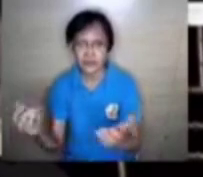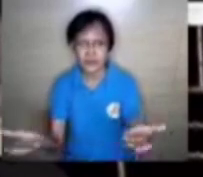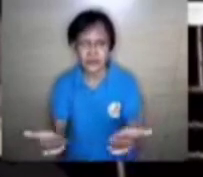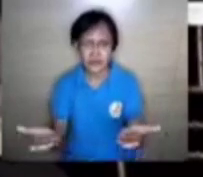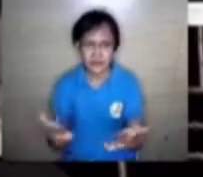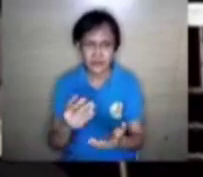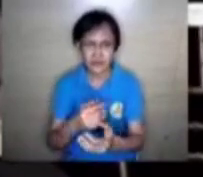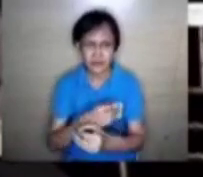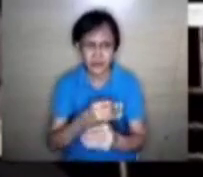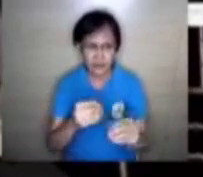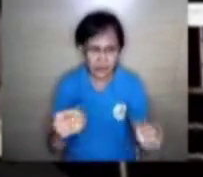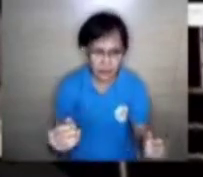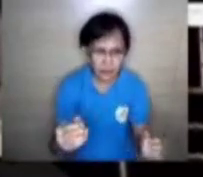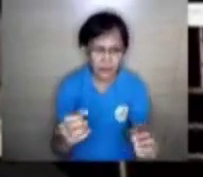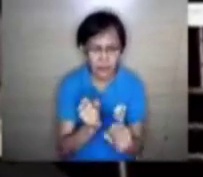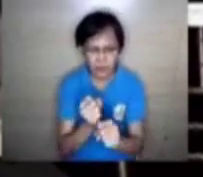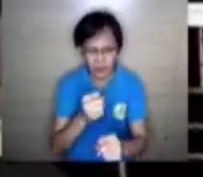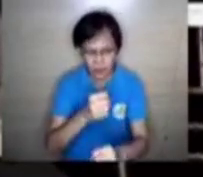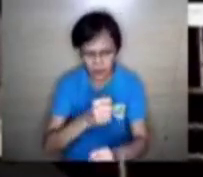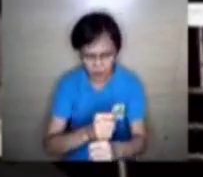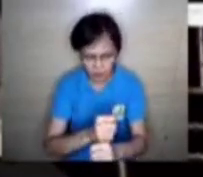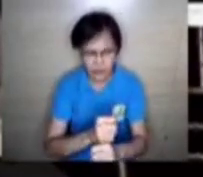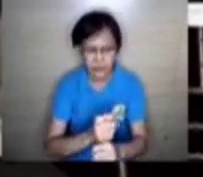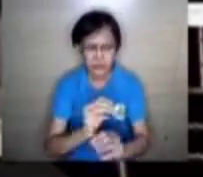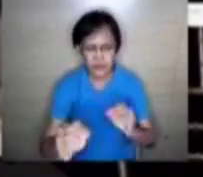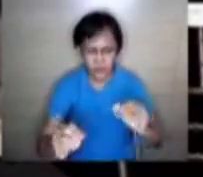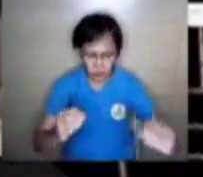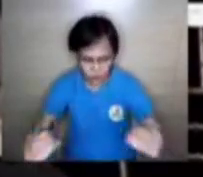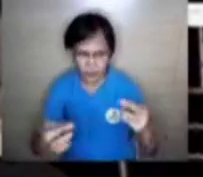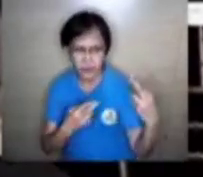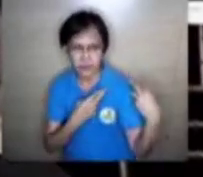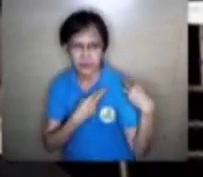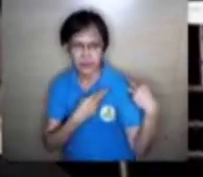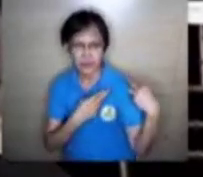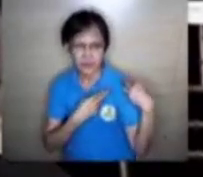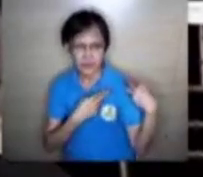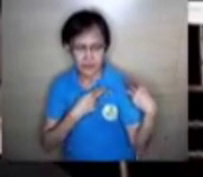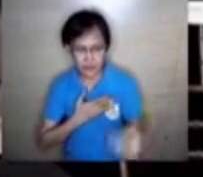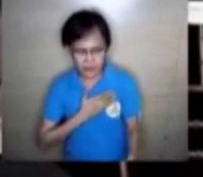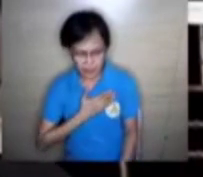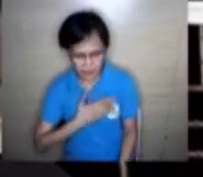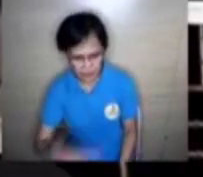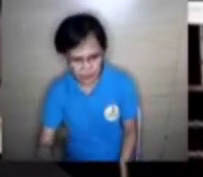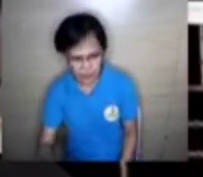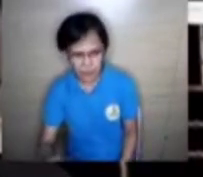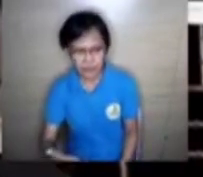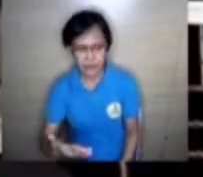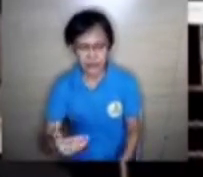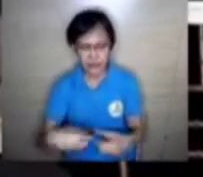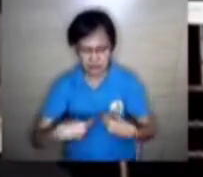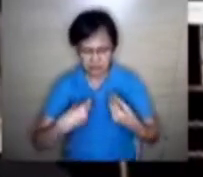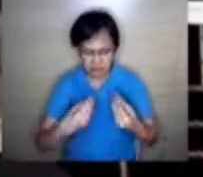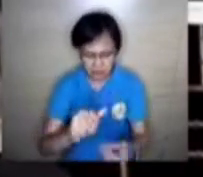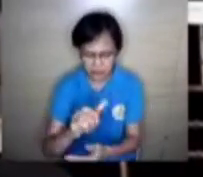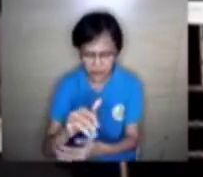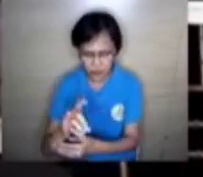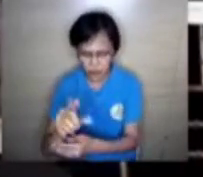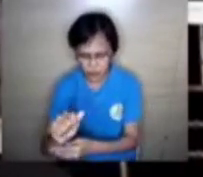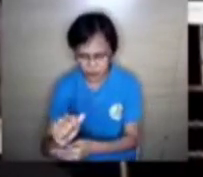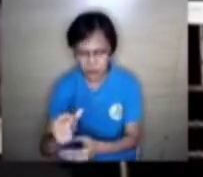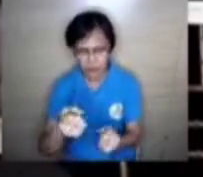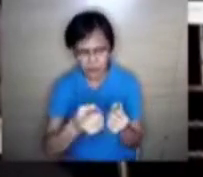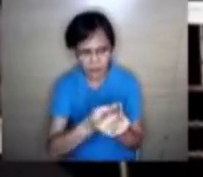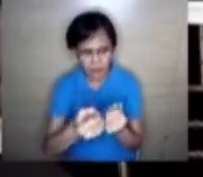na labas sa kanilang itinakdang tungkulin. Mula sa pamamahagi ng ayuda hanggang sa Community Mart